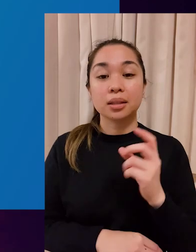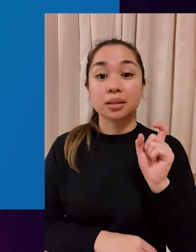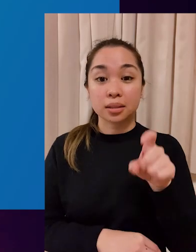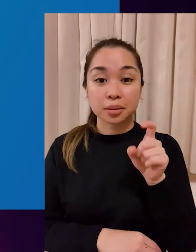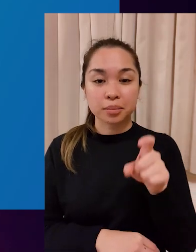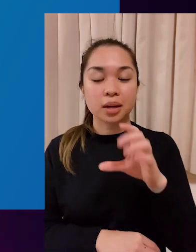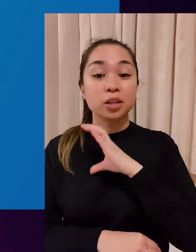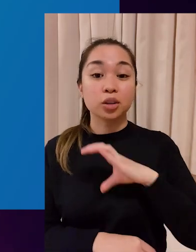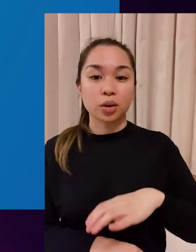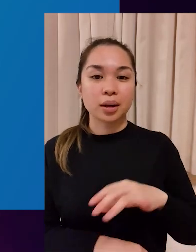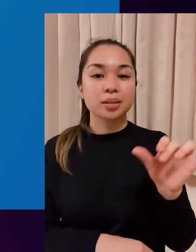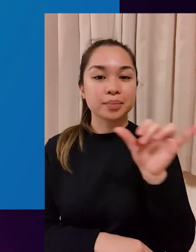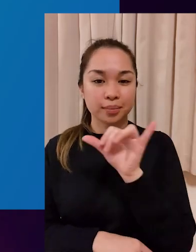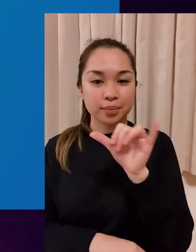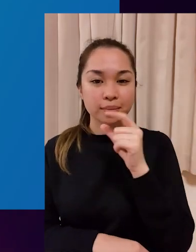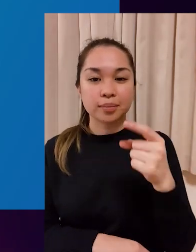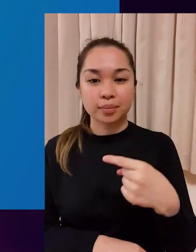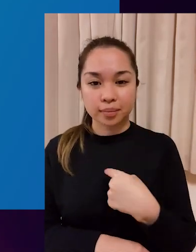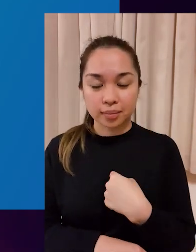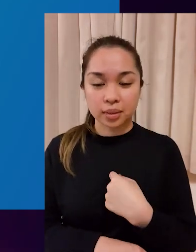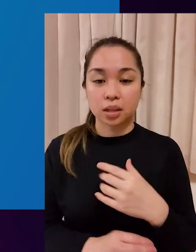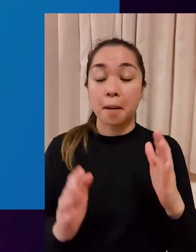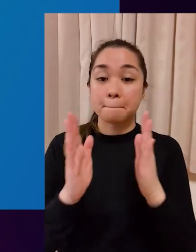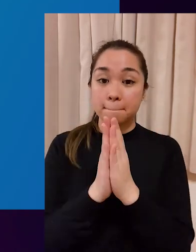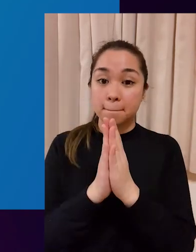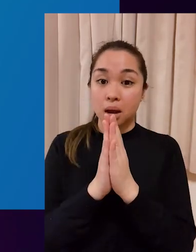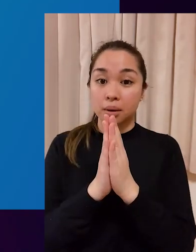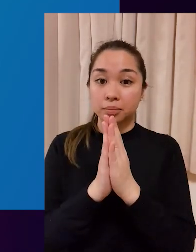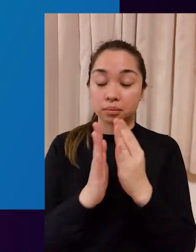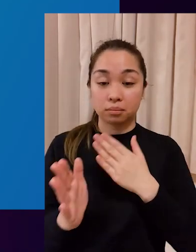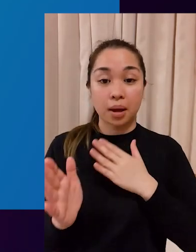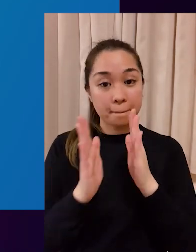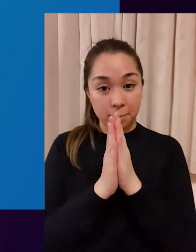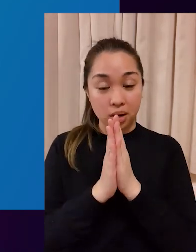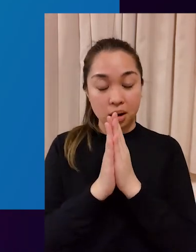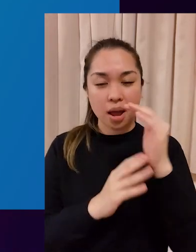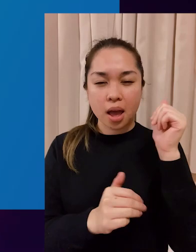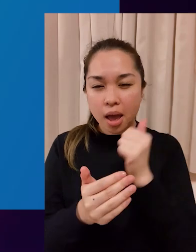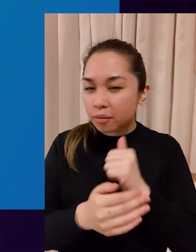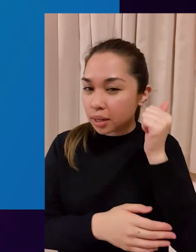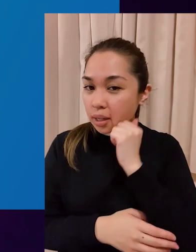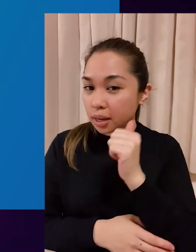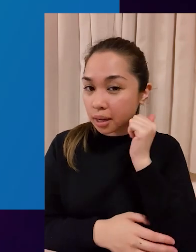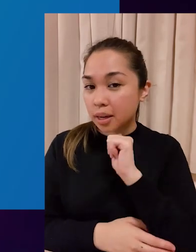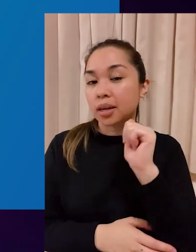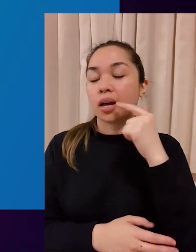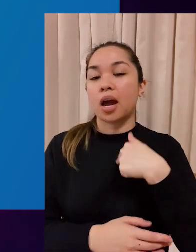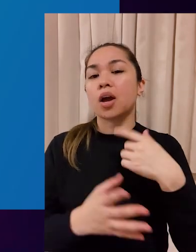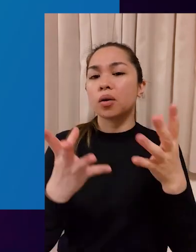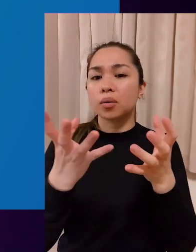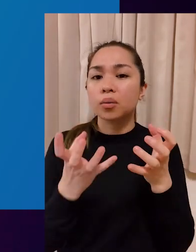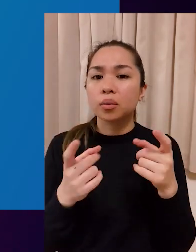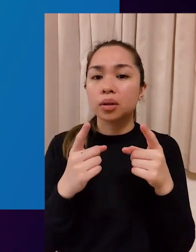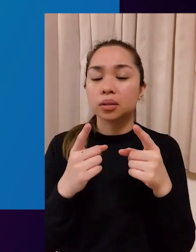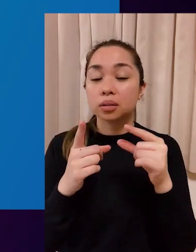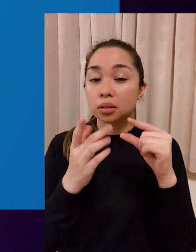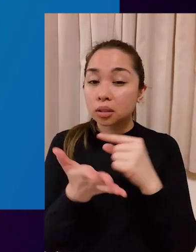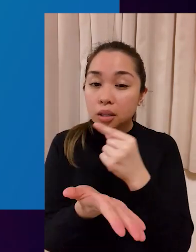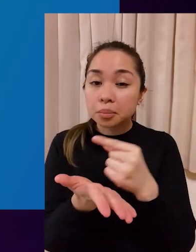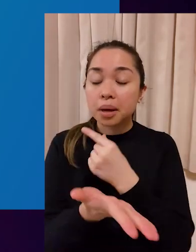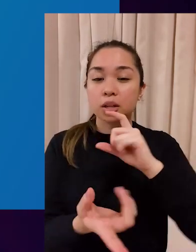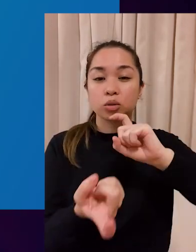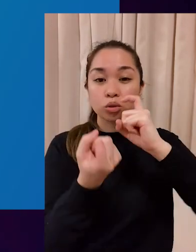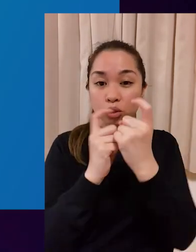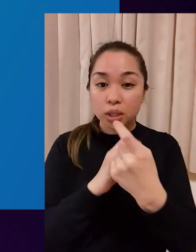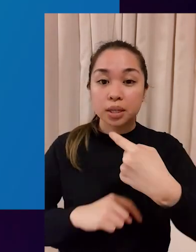likeness. So ang prayer ko sa bawat araw, to be more aware of Him and His gospel that it may so change me inwardly and it